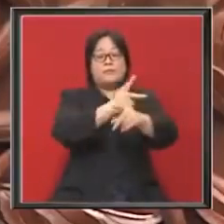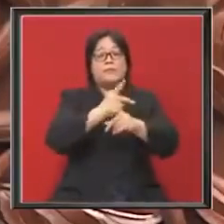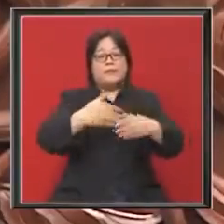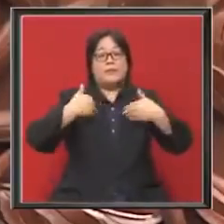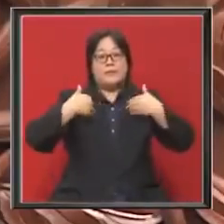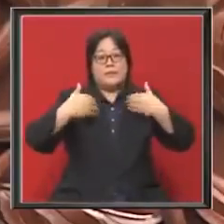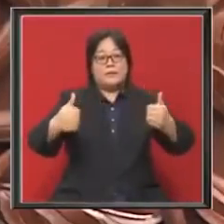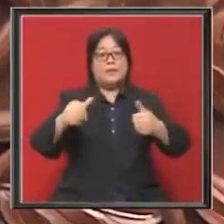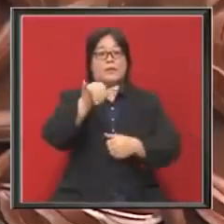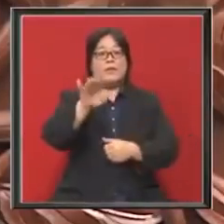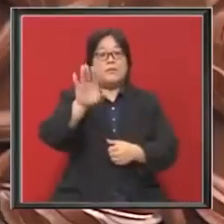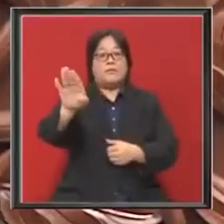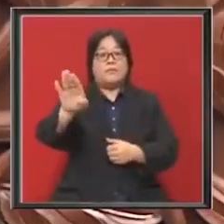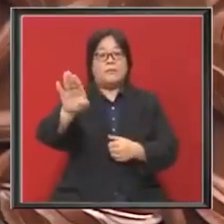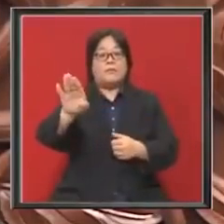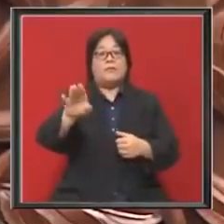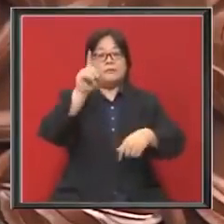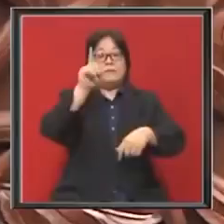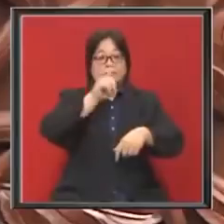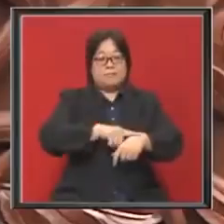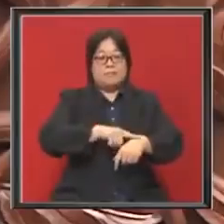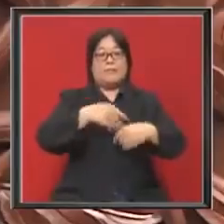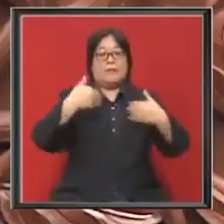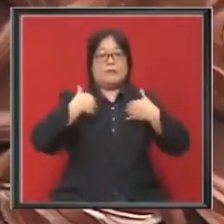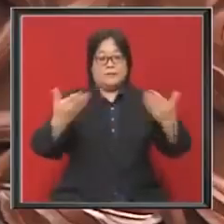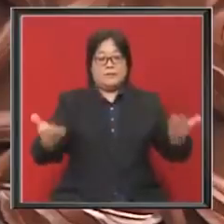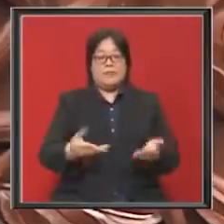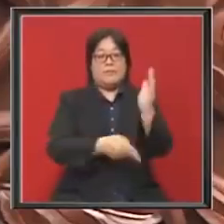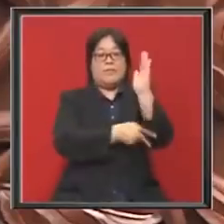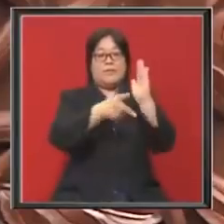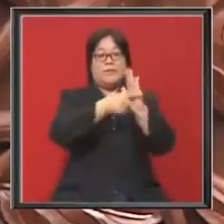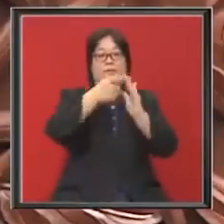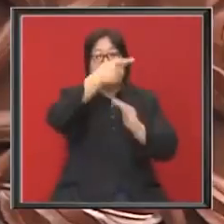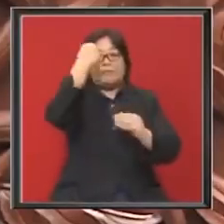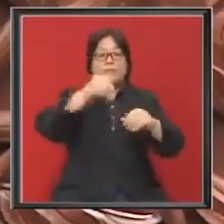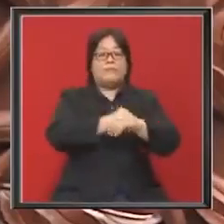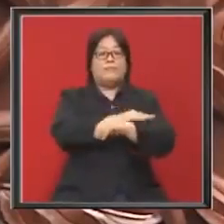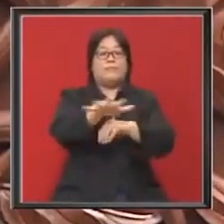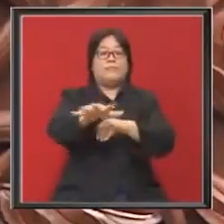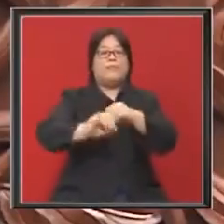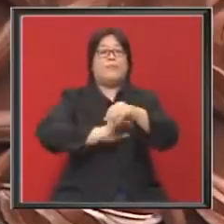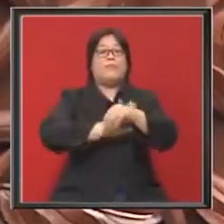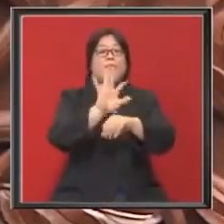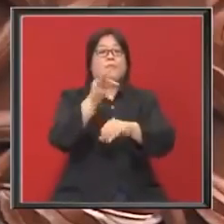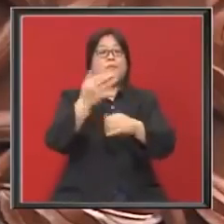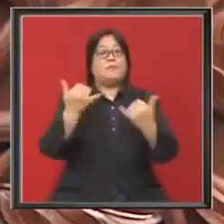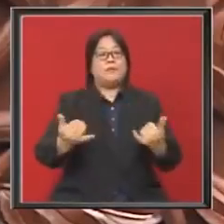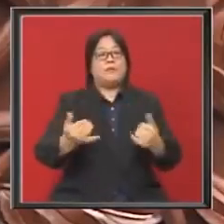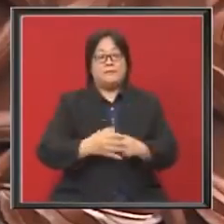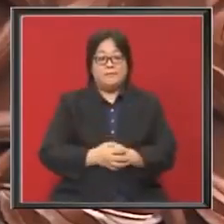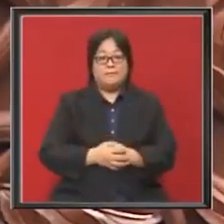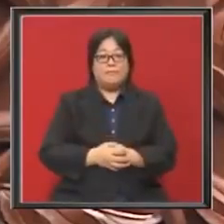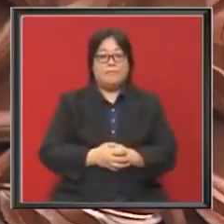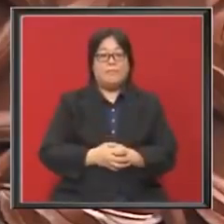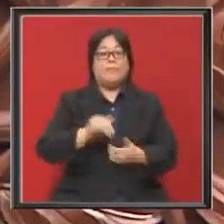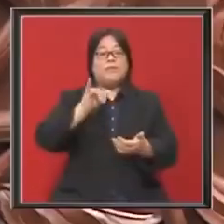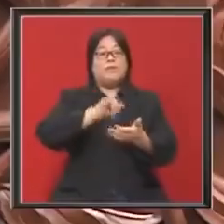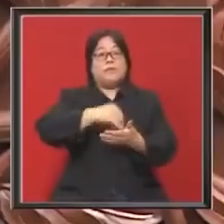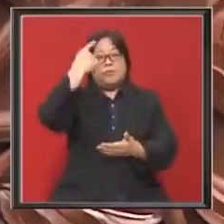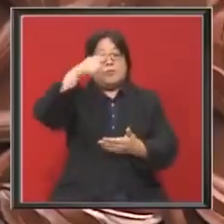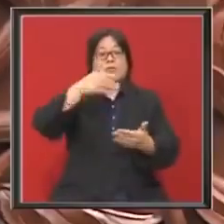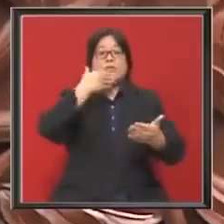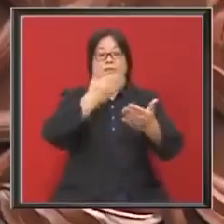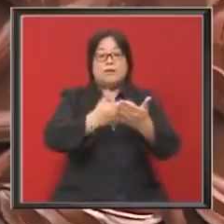kesehatan adanya bromad semasa berada di paling main berikutan penularan wabah kobis 16v ini ia adalah